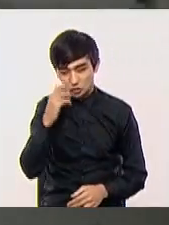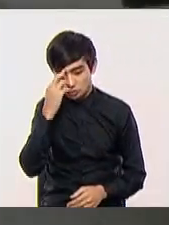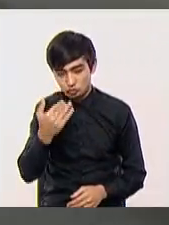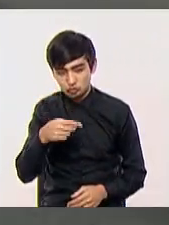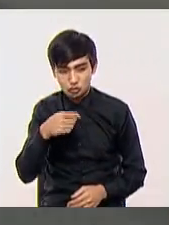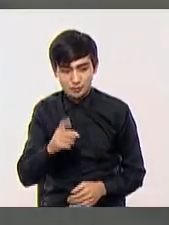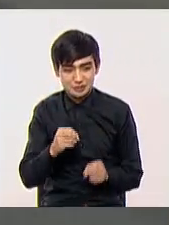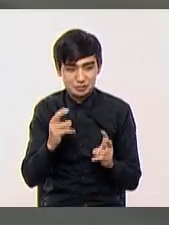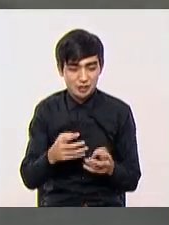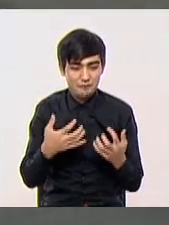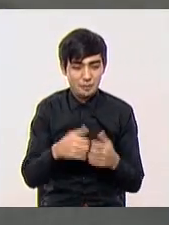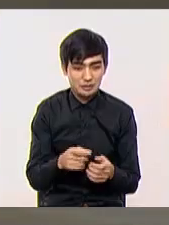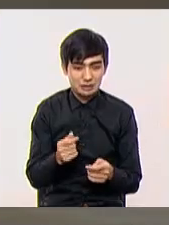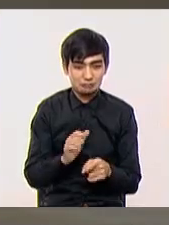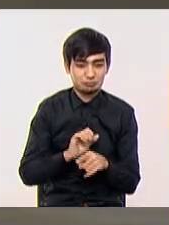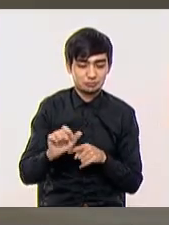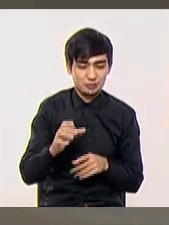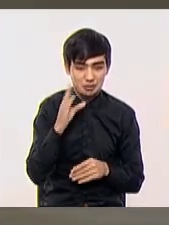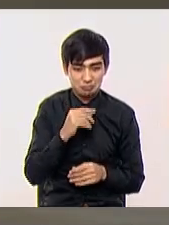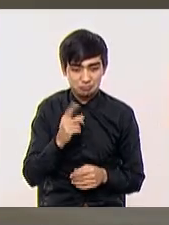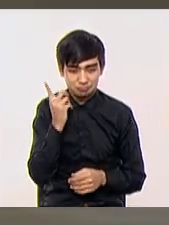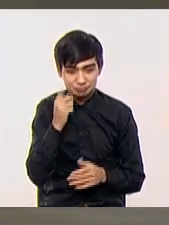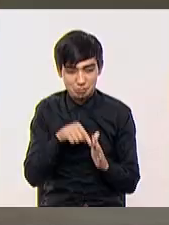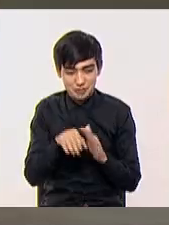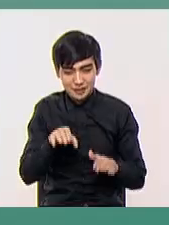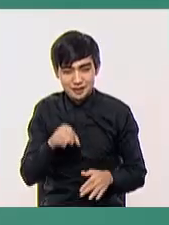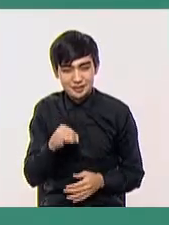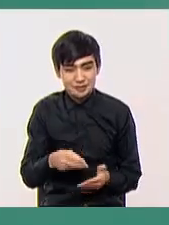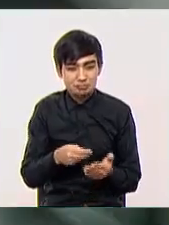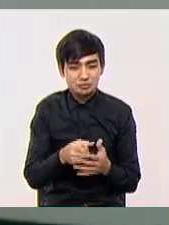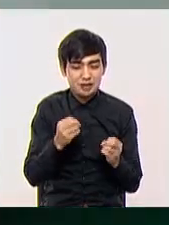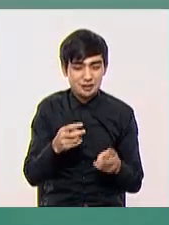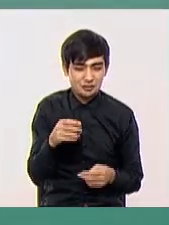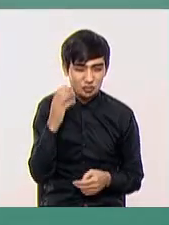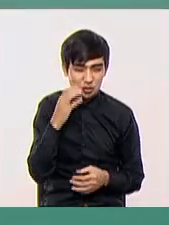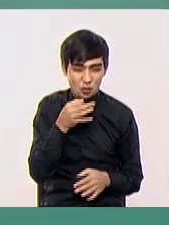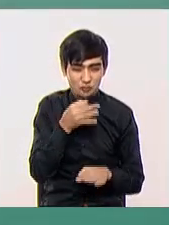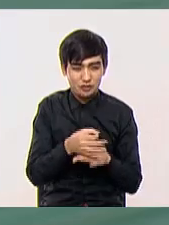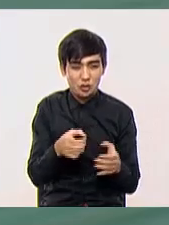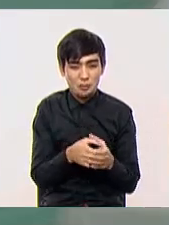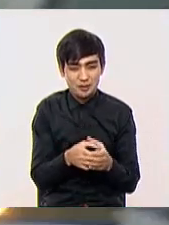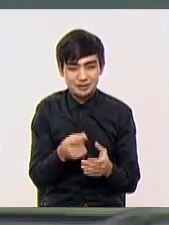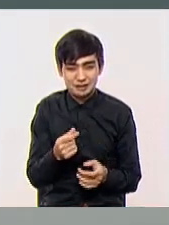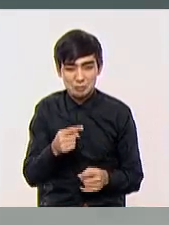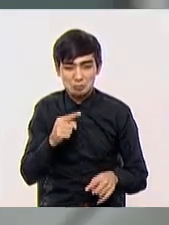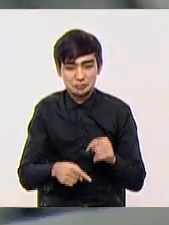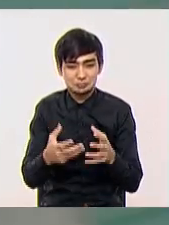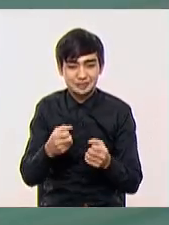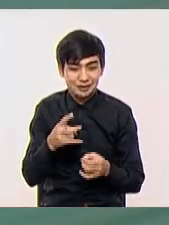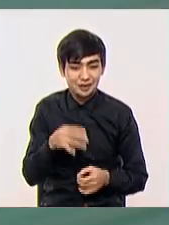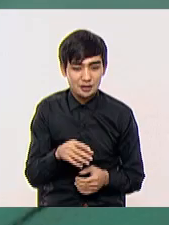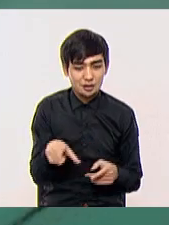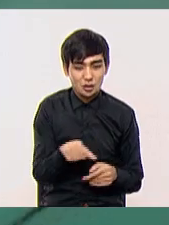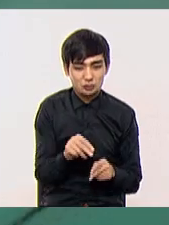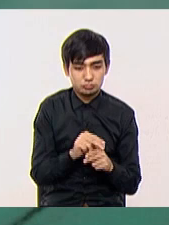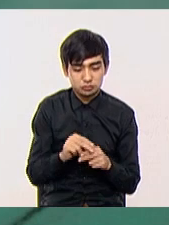нөмір арқылы автоматты түрде ақша төлеуде қарастырылған. Жүргізушілер, қара жолға жауапты компания ақшаны тез алуды емес,